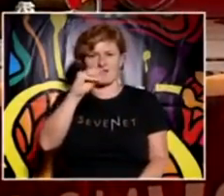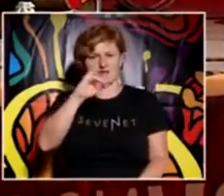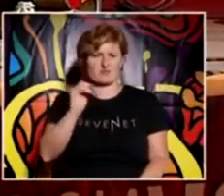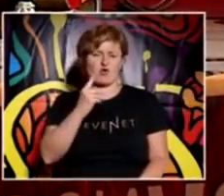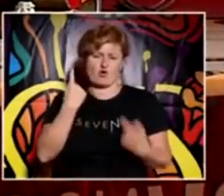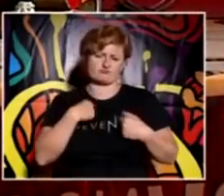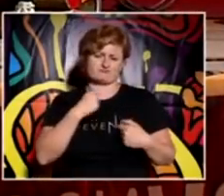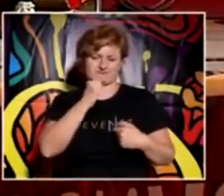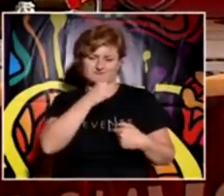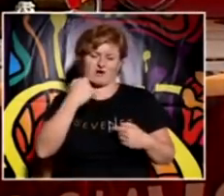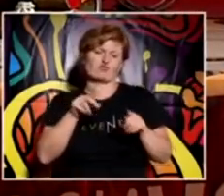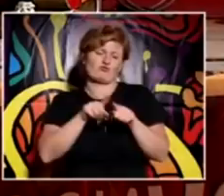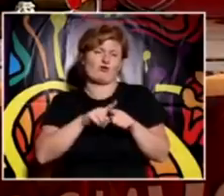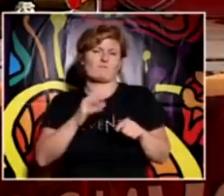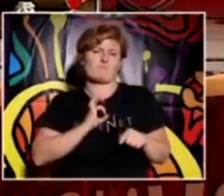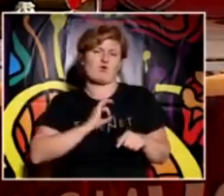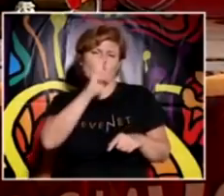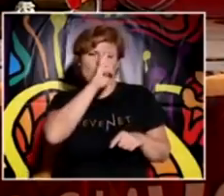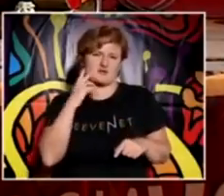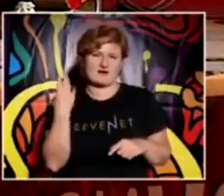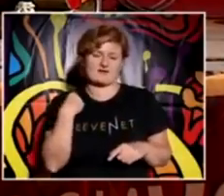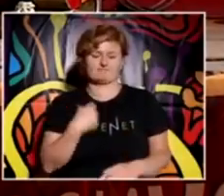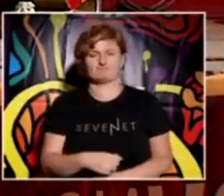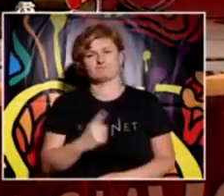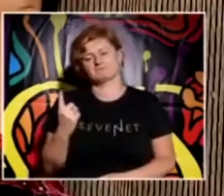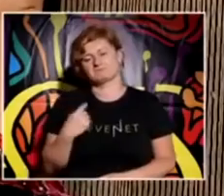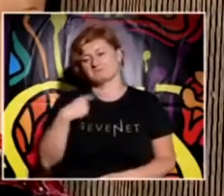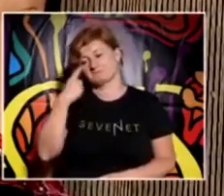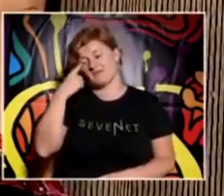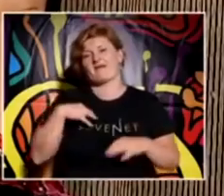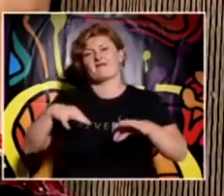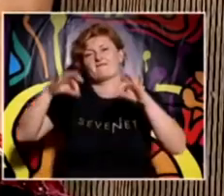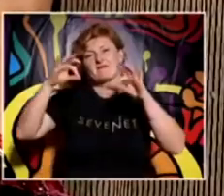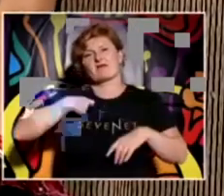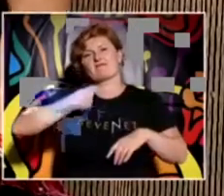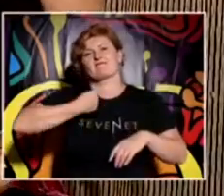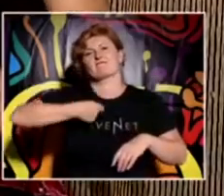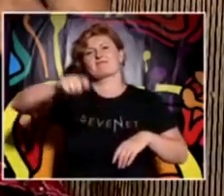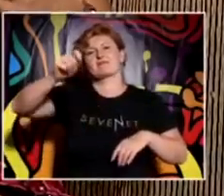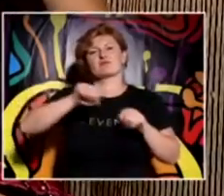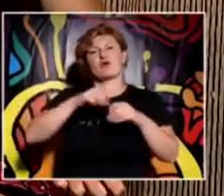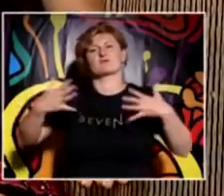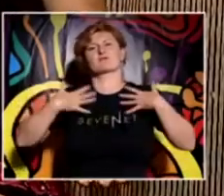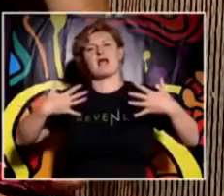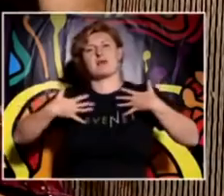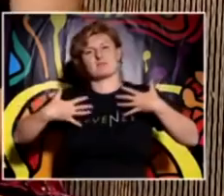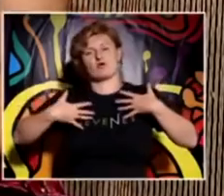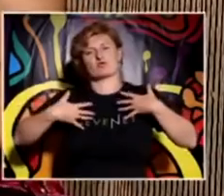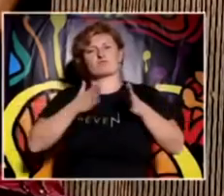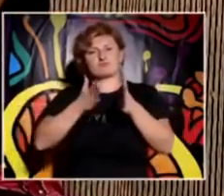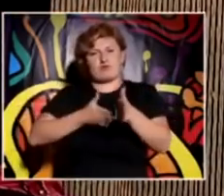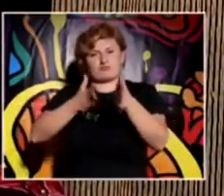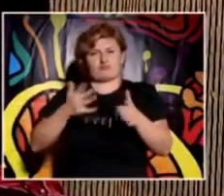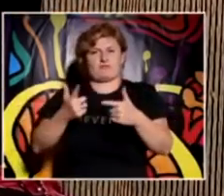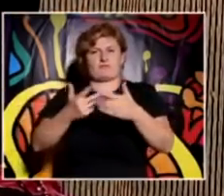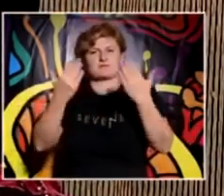rodziców i wybrał, że stwierdził, że pojedzie sobie do sanatorium przez 7 dni pociągiem, a miał do wyboru samolot. Dlaczego